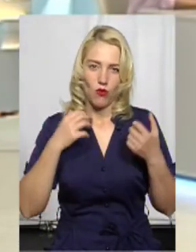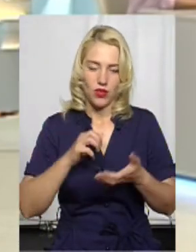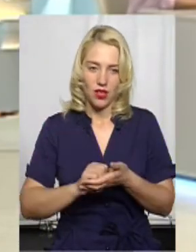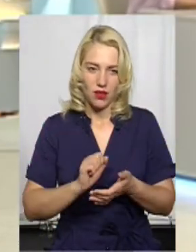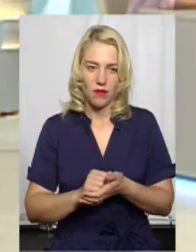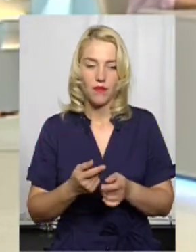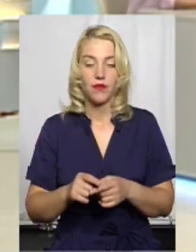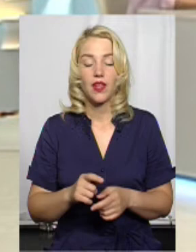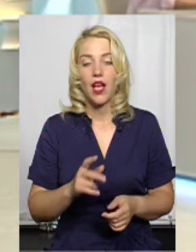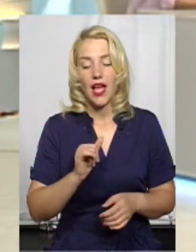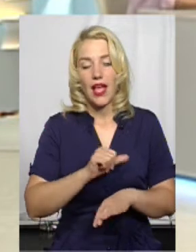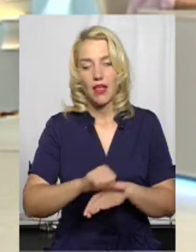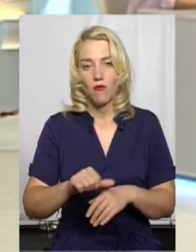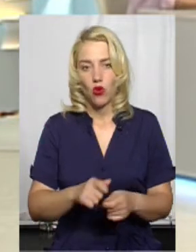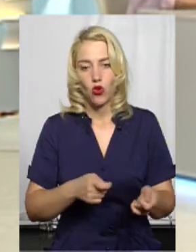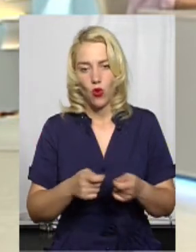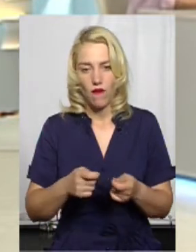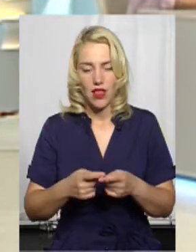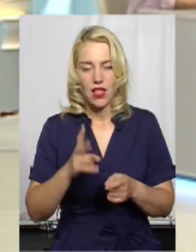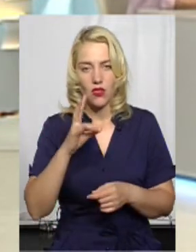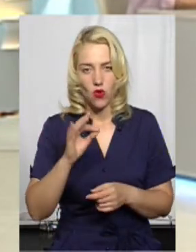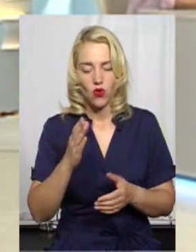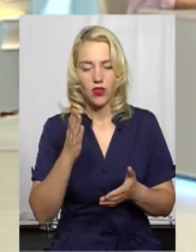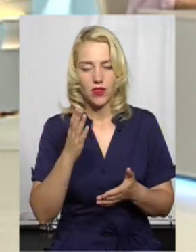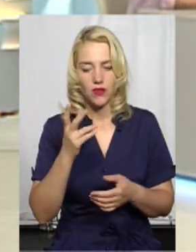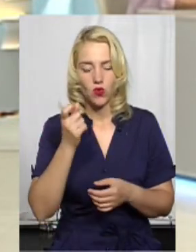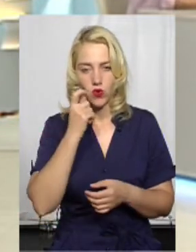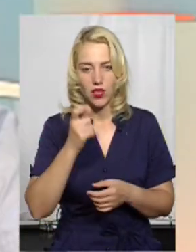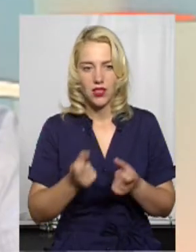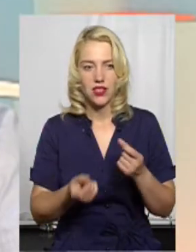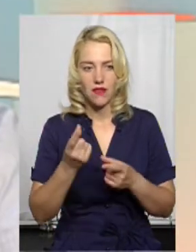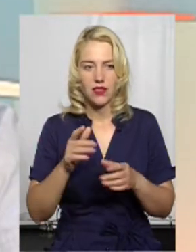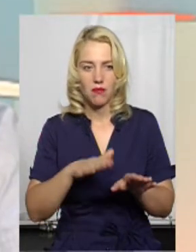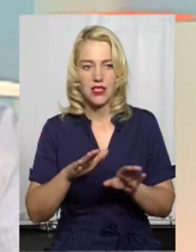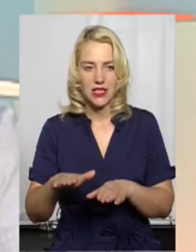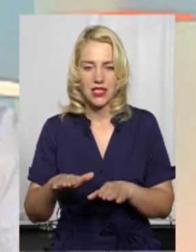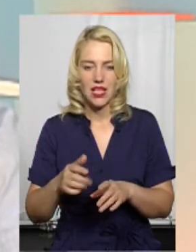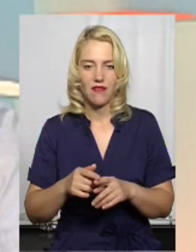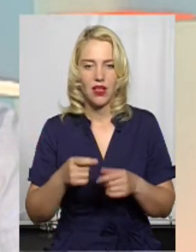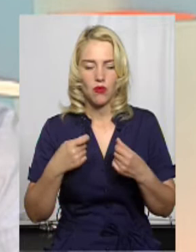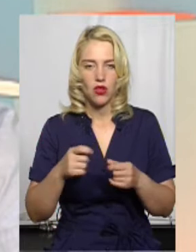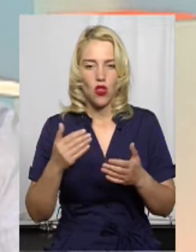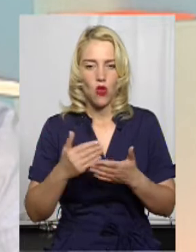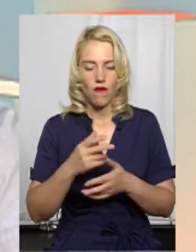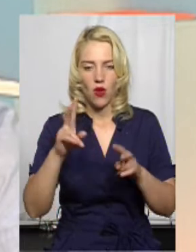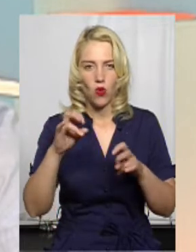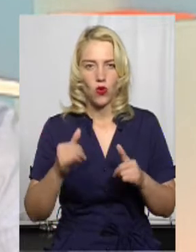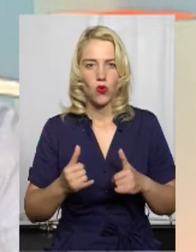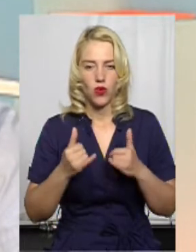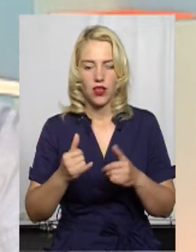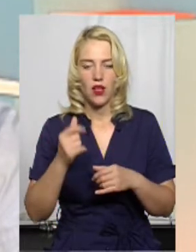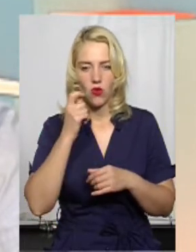правило, імпортована, але і в наших Україні вже з'явилися теж місцеві гравці. Нова культура для українського ринку, але